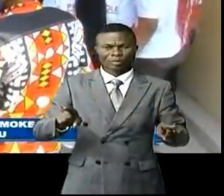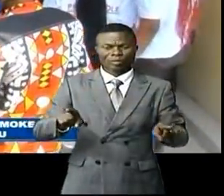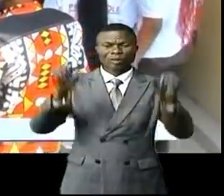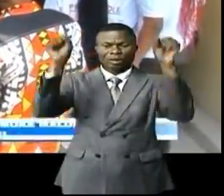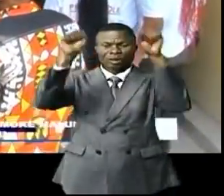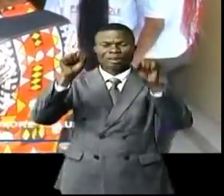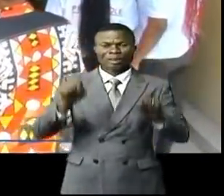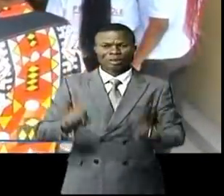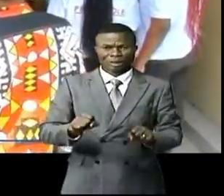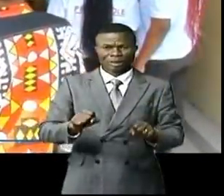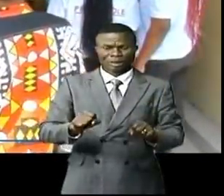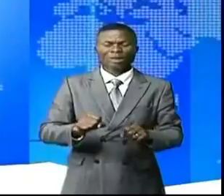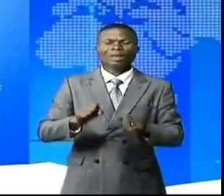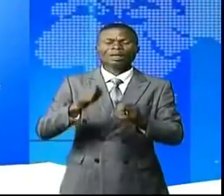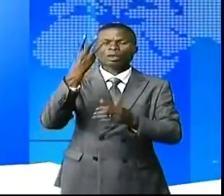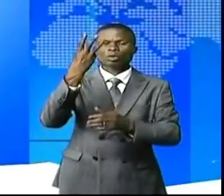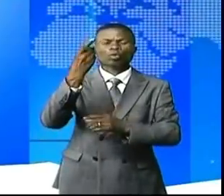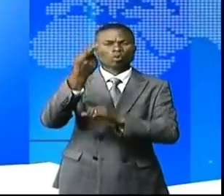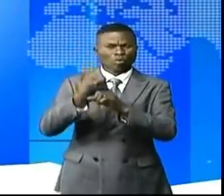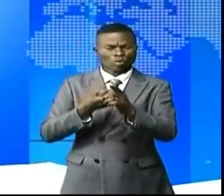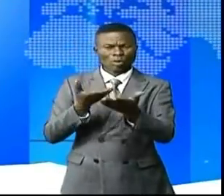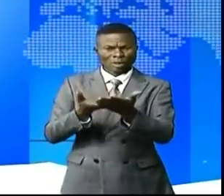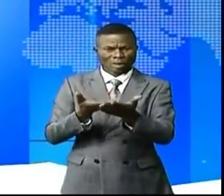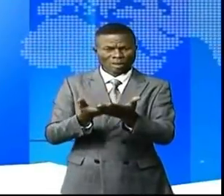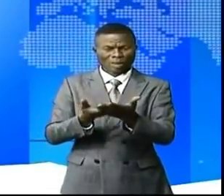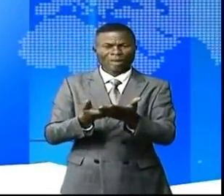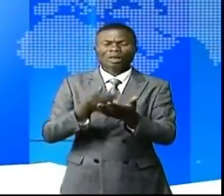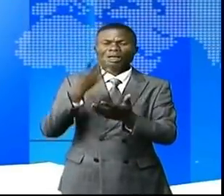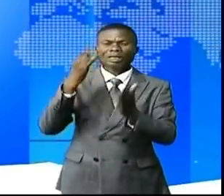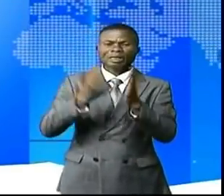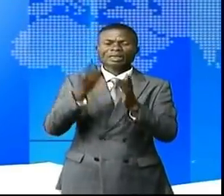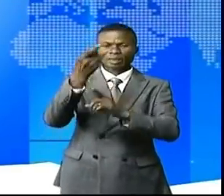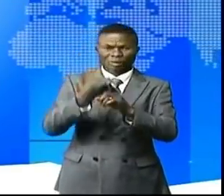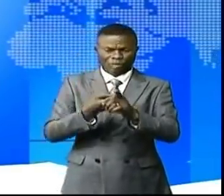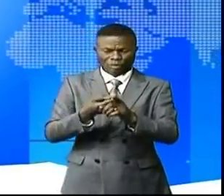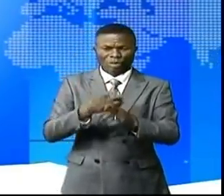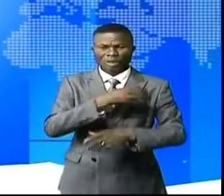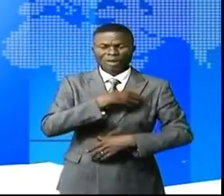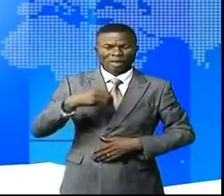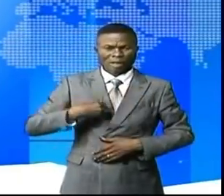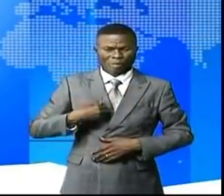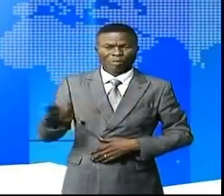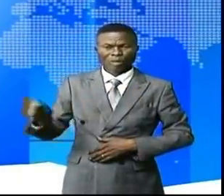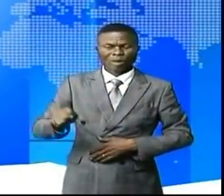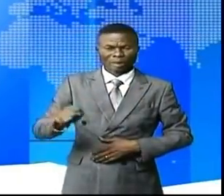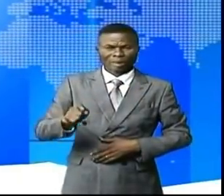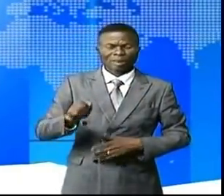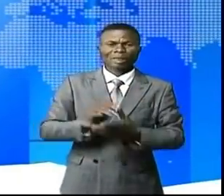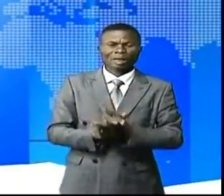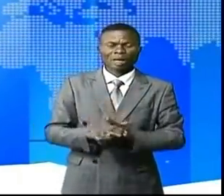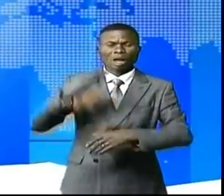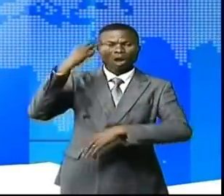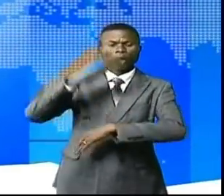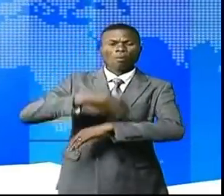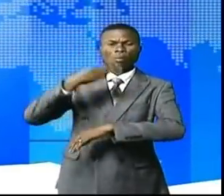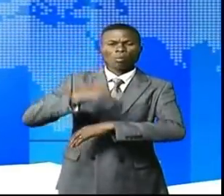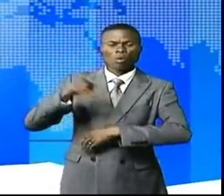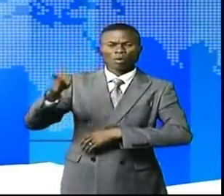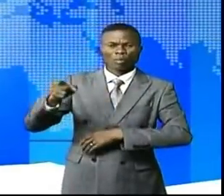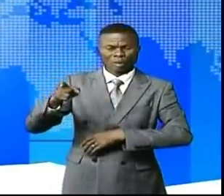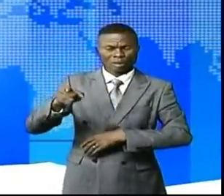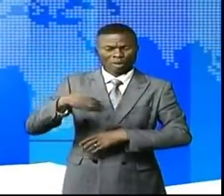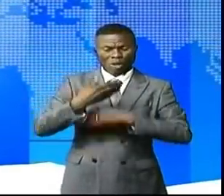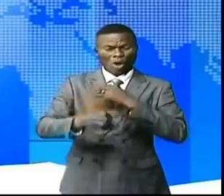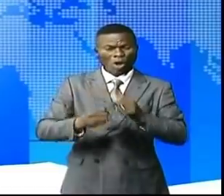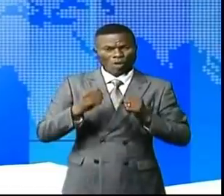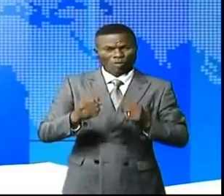système semestriel. Les femmes du district de Mouamba sont appelées à se battre